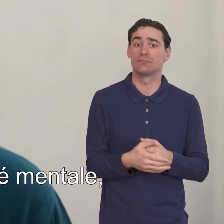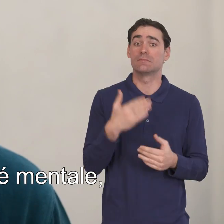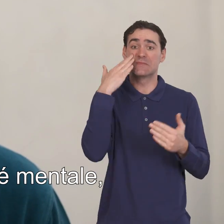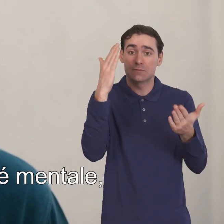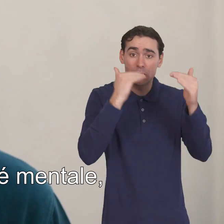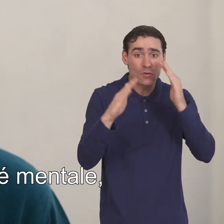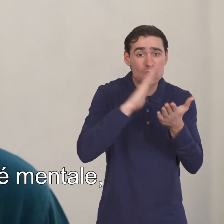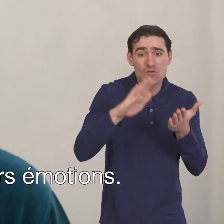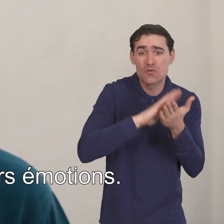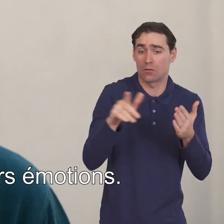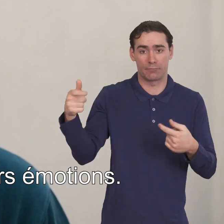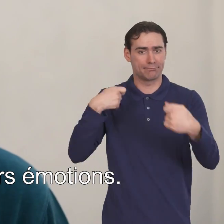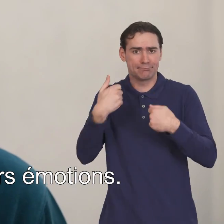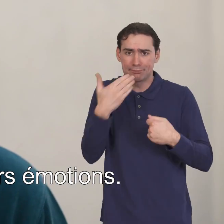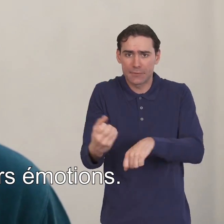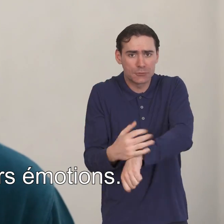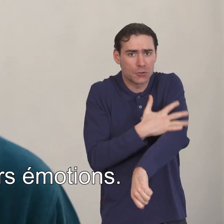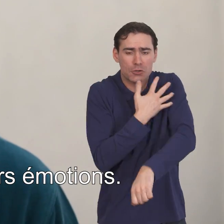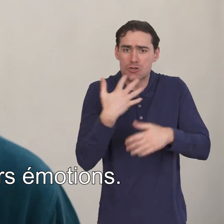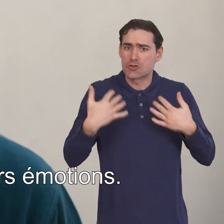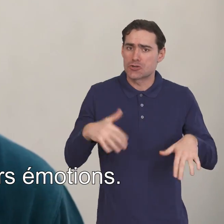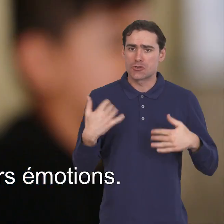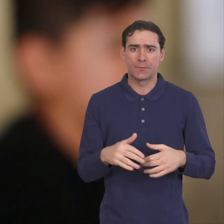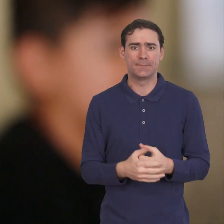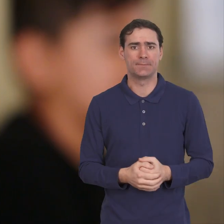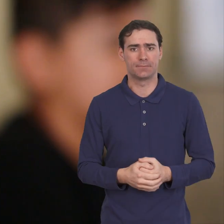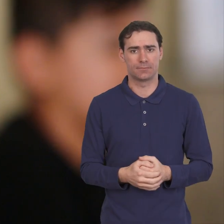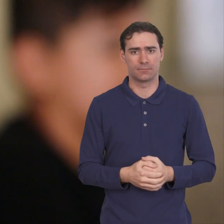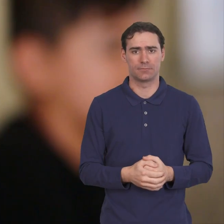programmes de santé mentale, ils n'arrivent plus à contrôler leurs émotions.